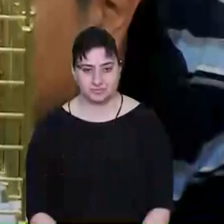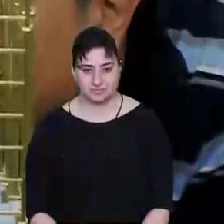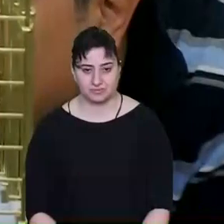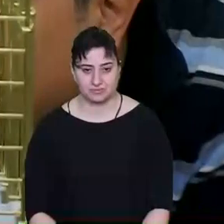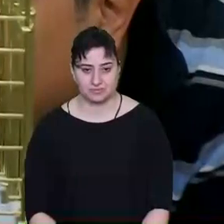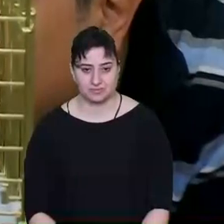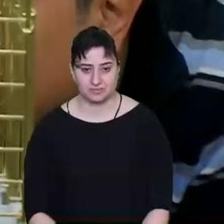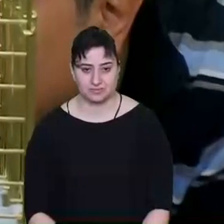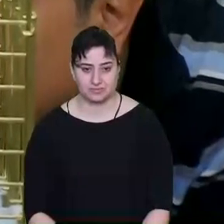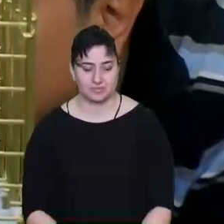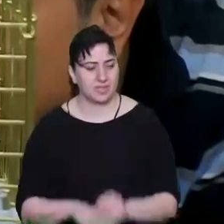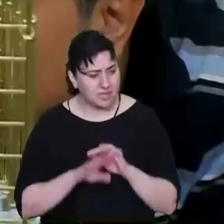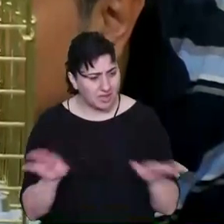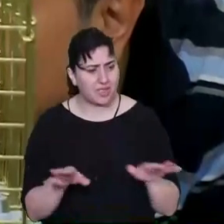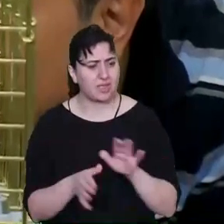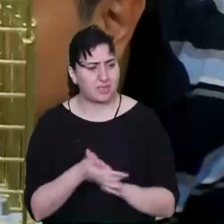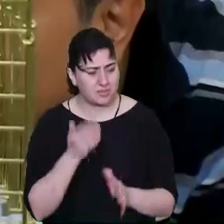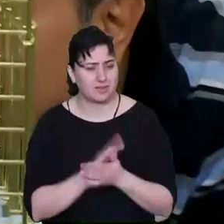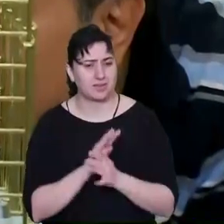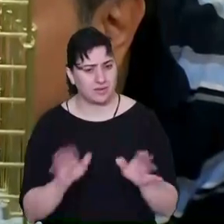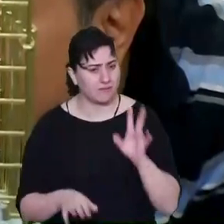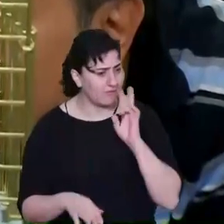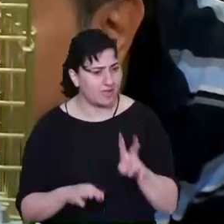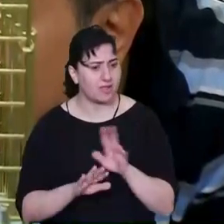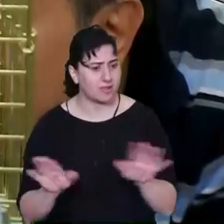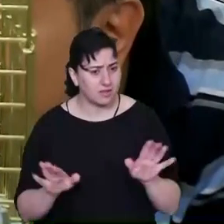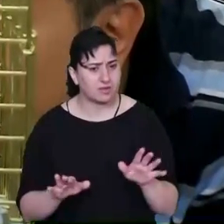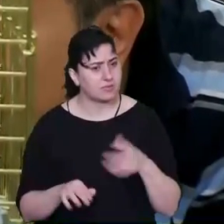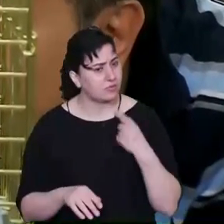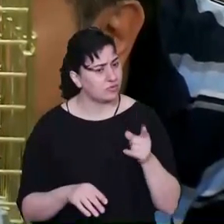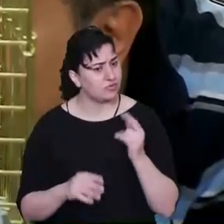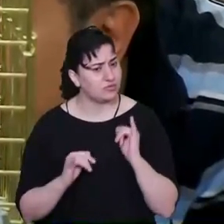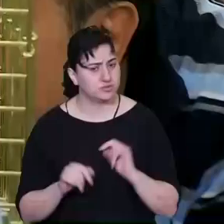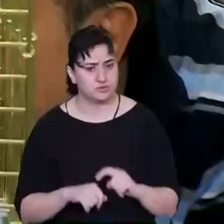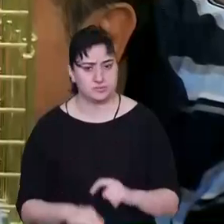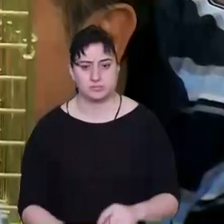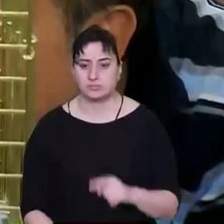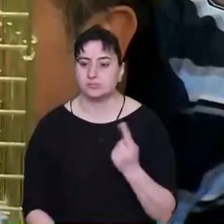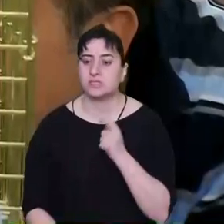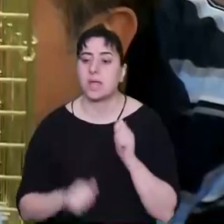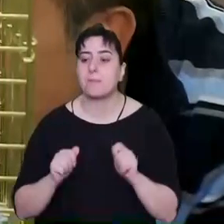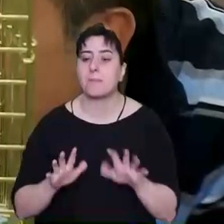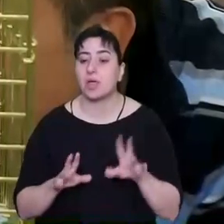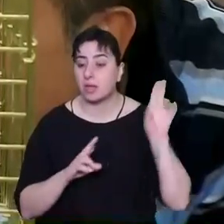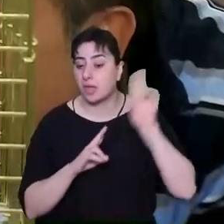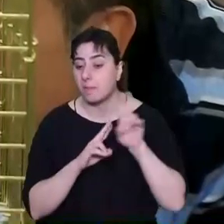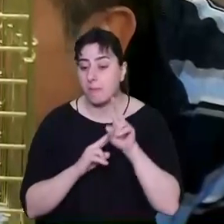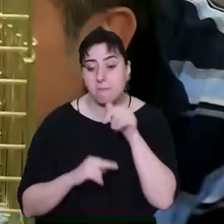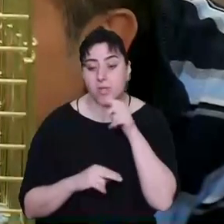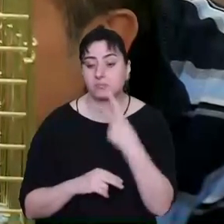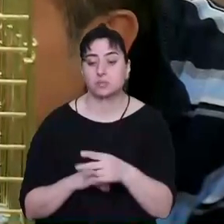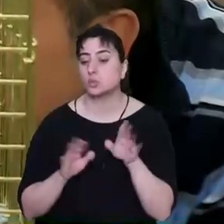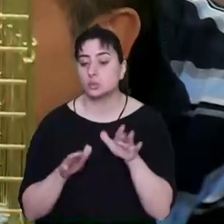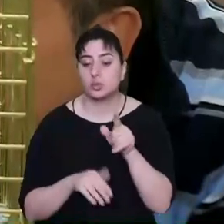Şapşal! Oğlum yeter ya. Yeter vallahi yeter. Bütün tüylerin yolacağım. Hiçbir şey yapamazsın. Kemal Bey'in kuşu